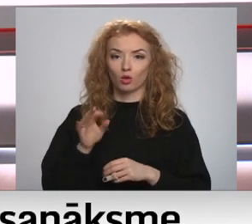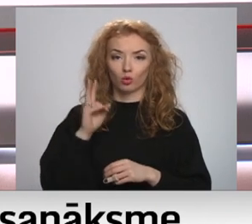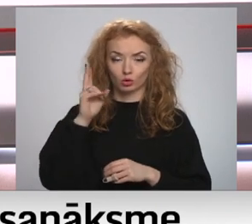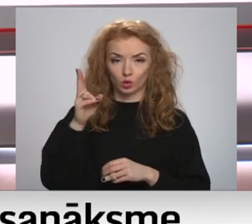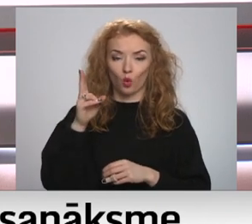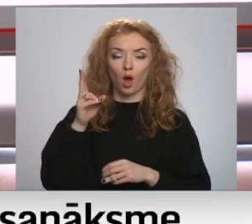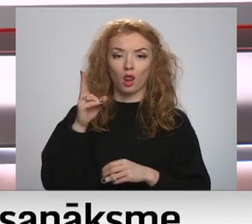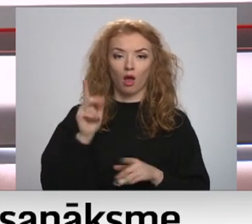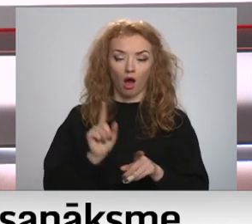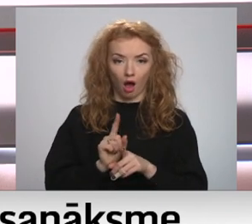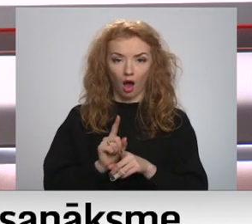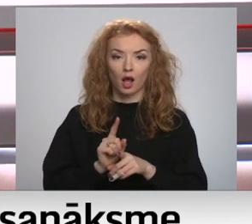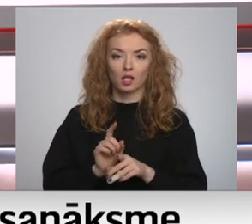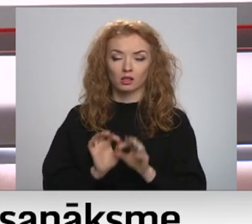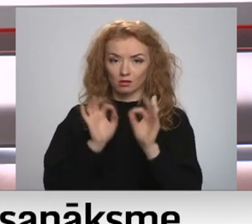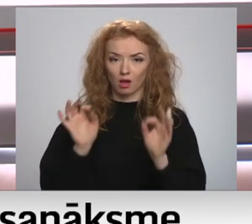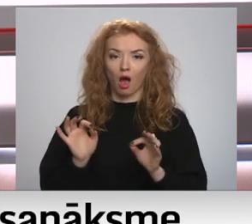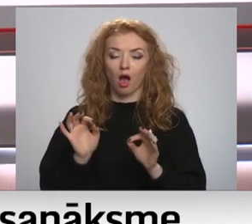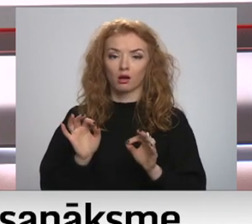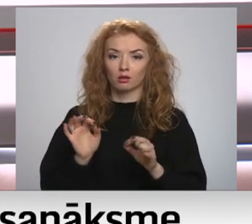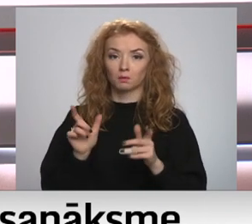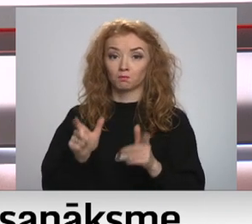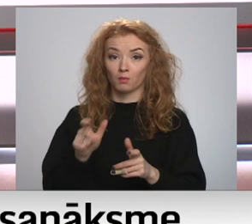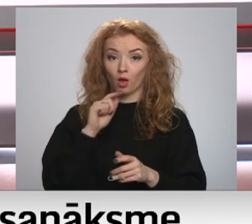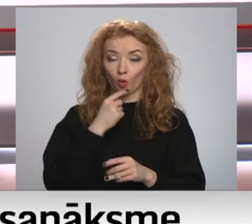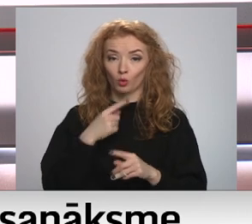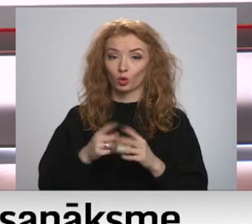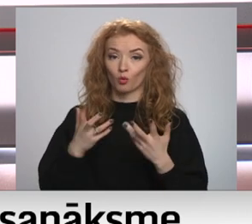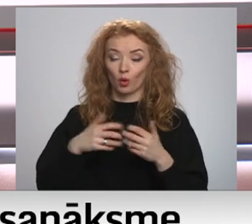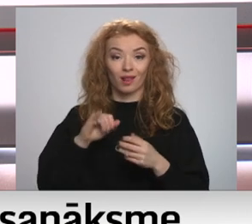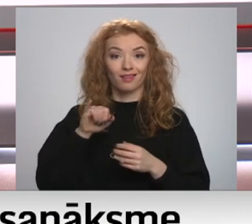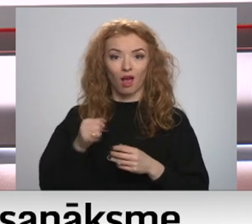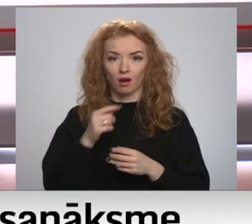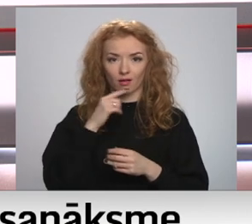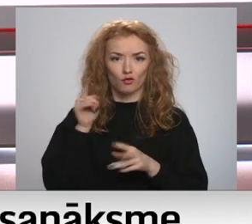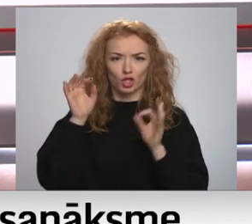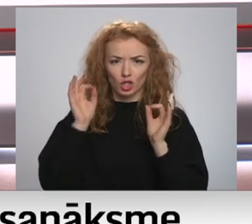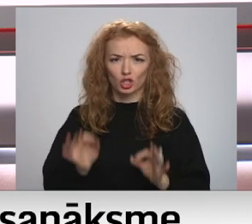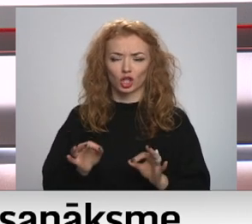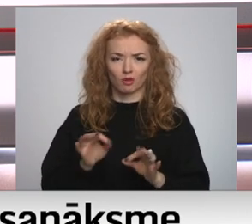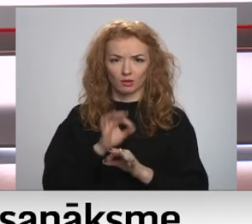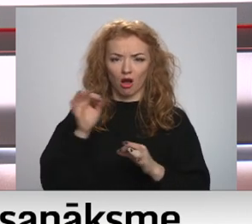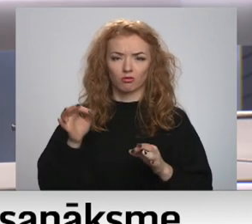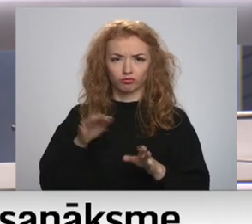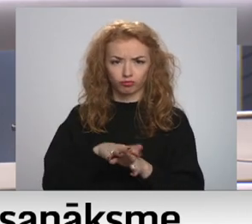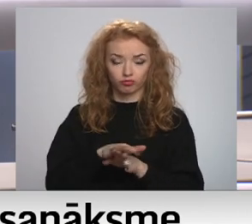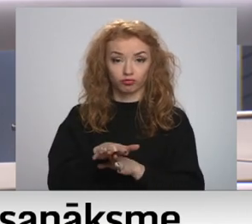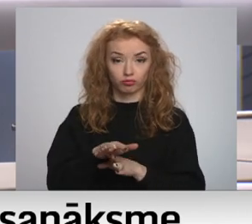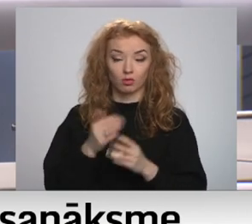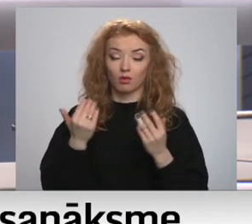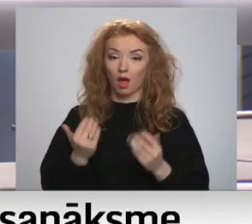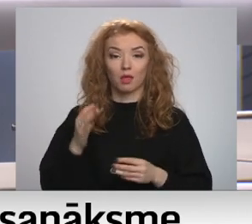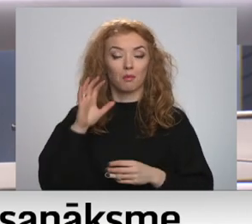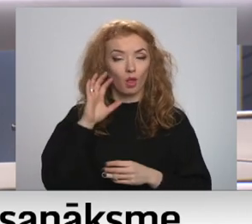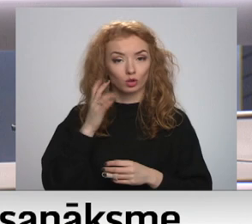spērt ekonomiskas un politiskas soļus, ja notiks kāda rīcība, ja Krievija tiešām vērsīs agresiju pret Ukrainu. Un šeit